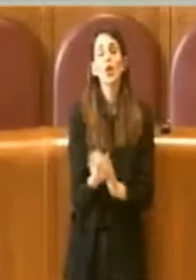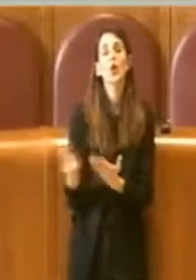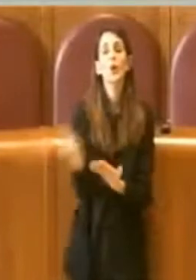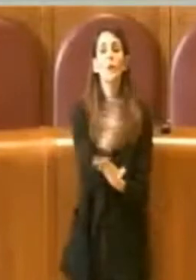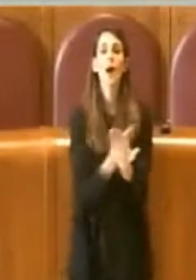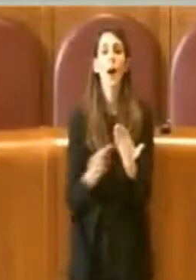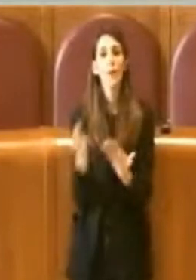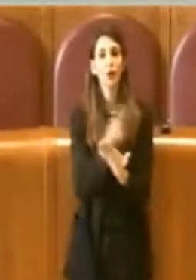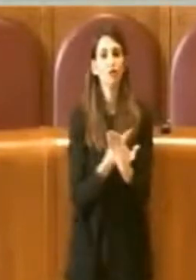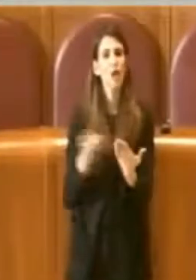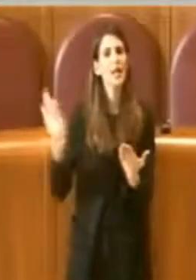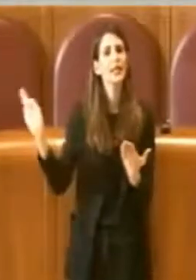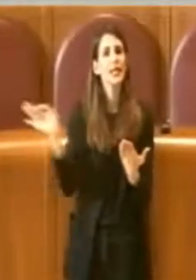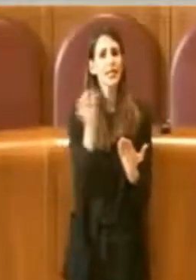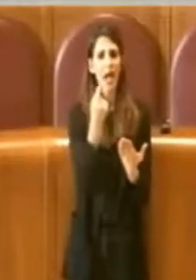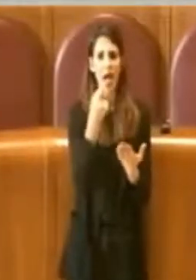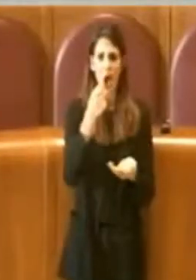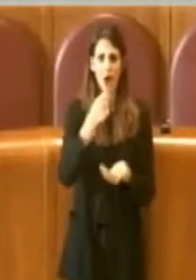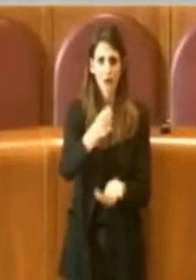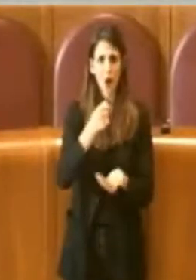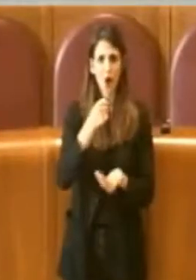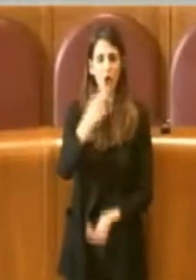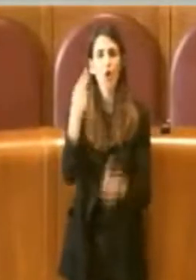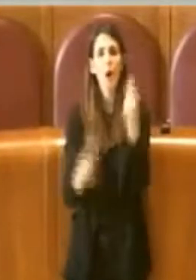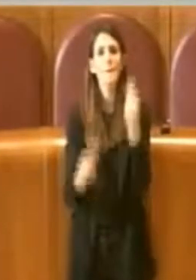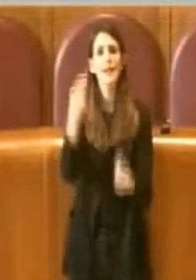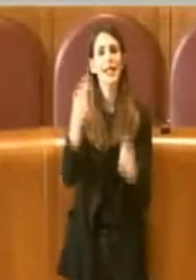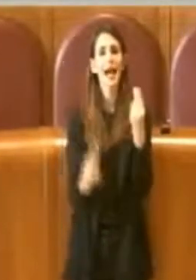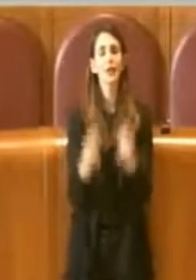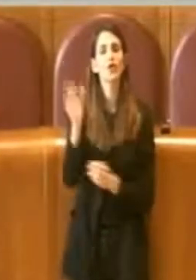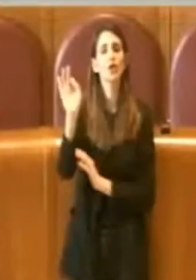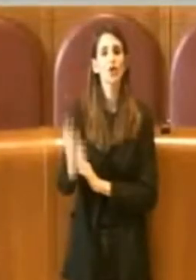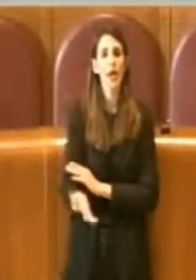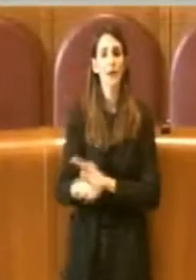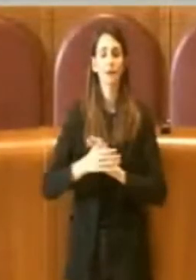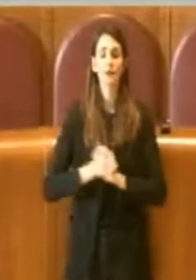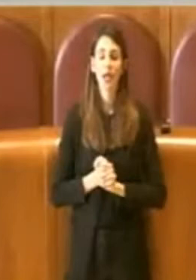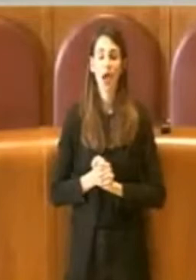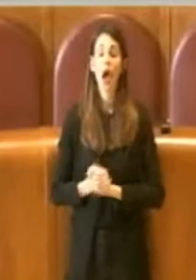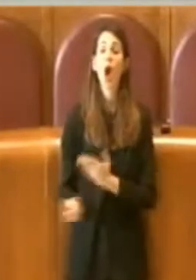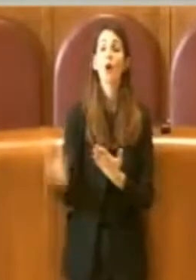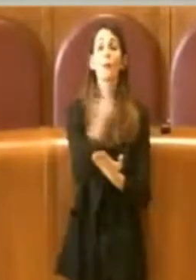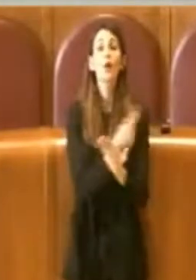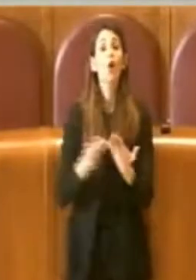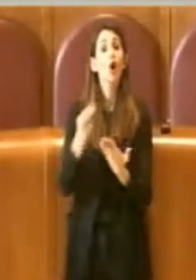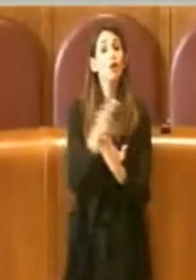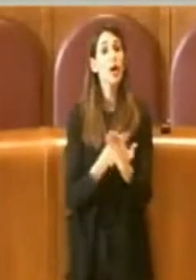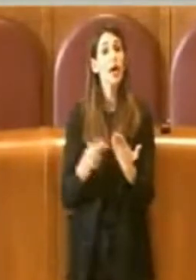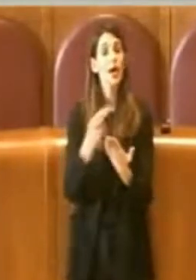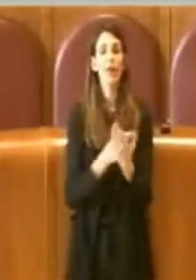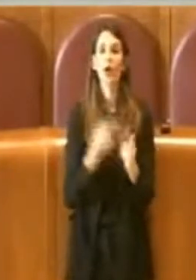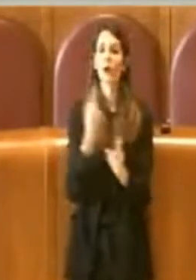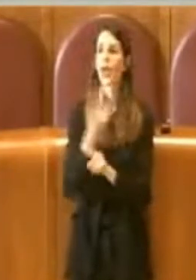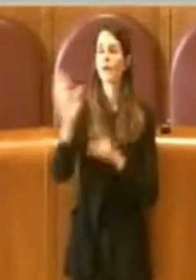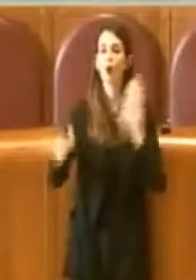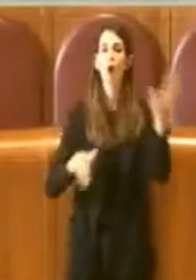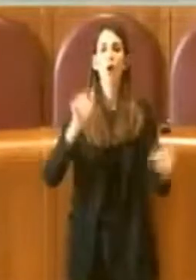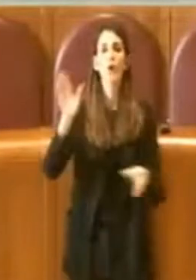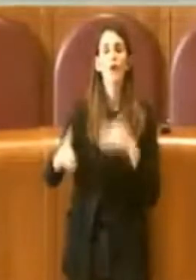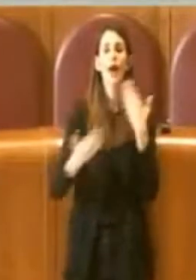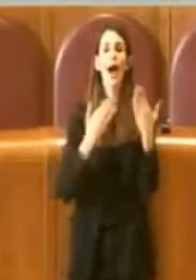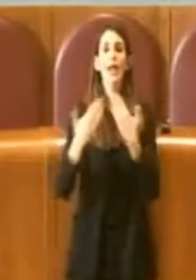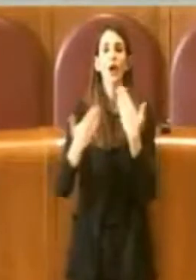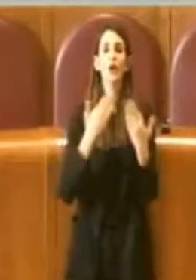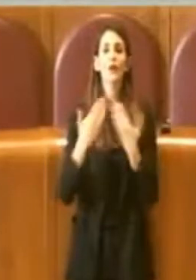fondi a bilancio. Su quel progetto definitivo devo convocare una conferenza dei servizi che per legge dura 90 giorni e dove